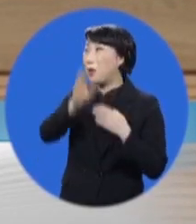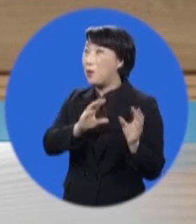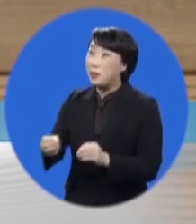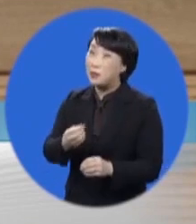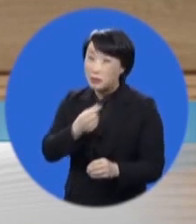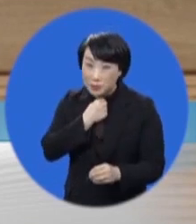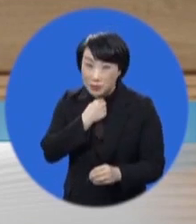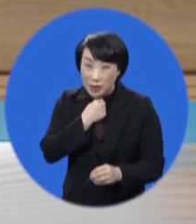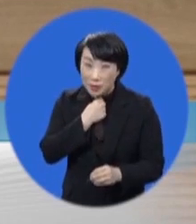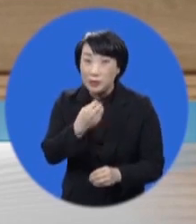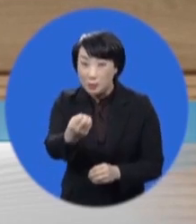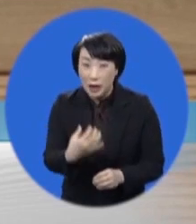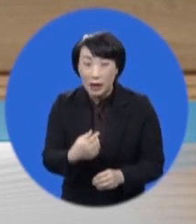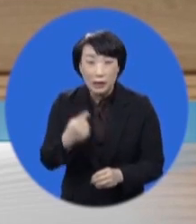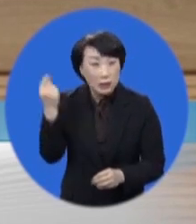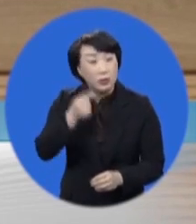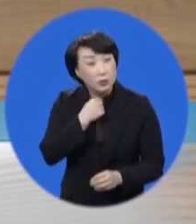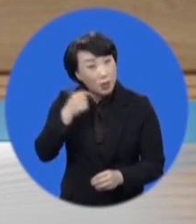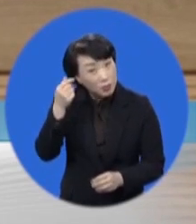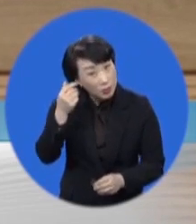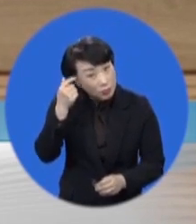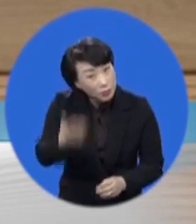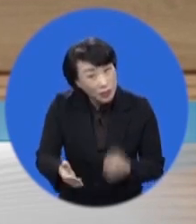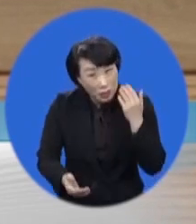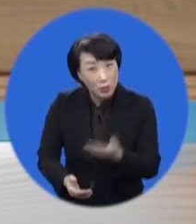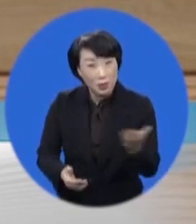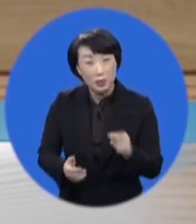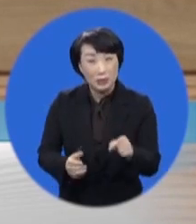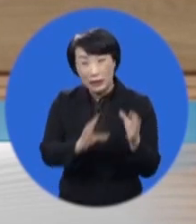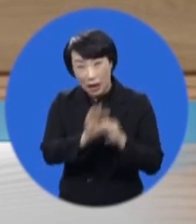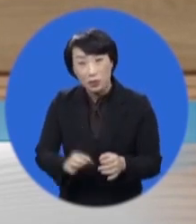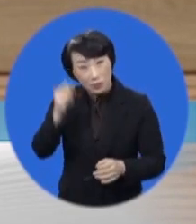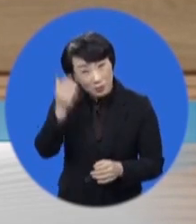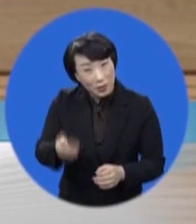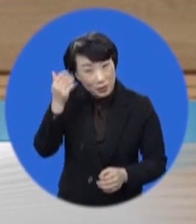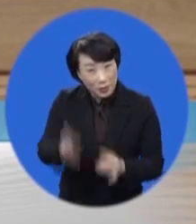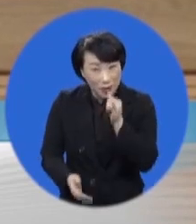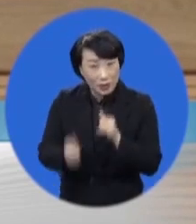듣고 싶어서 물으시나? 응? 계속 그 소리 반복합니다.